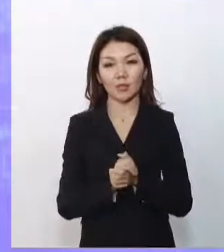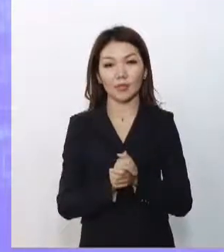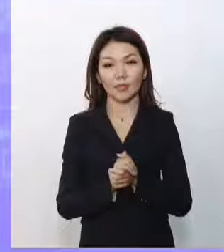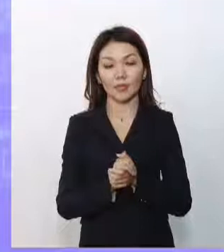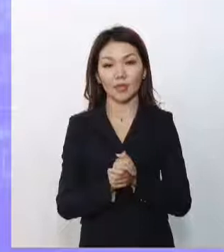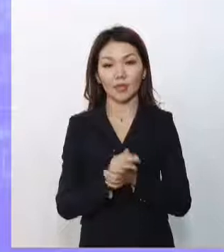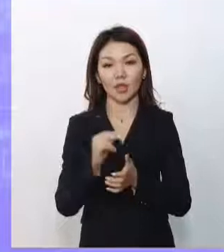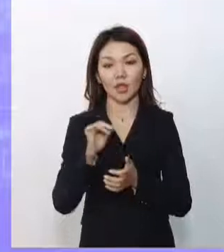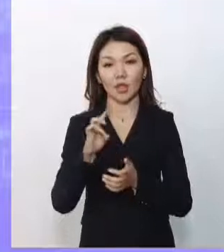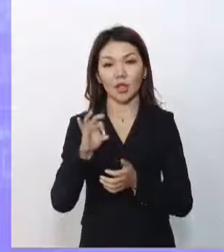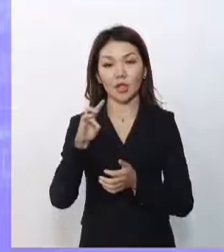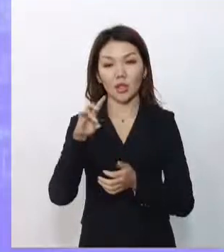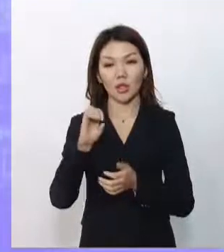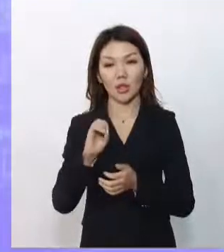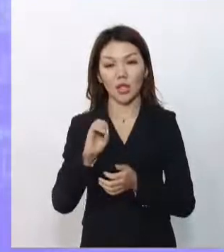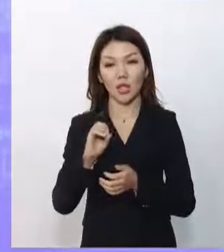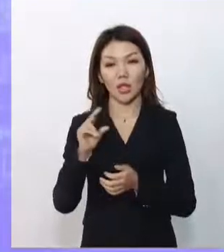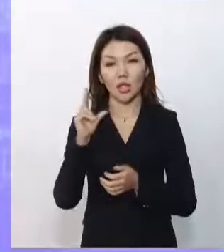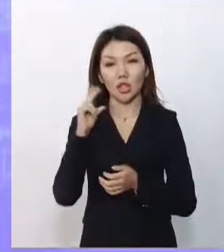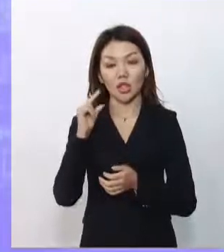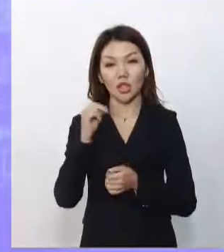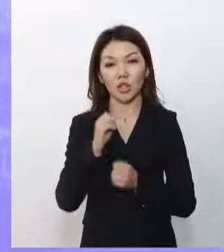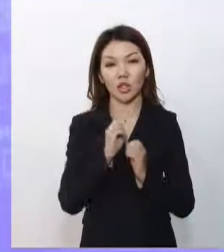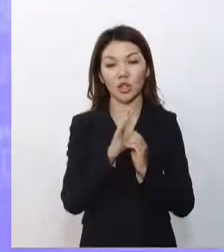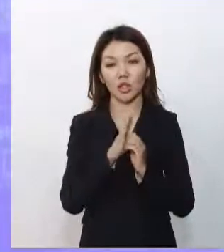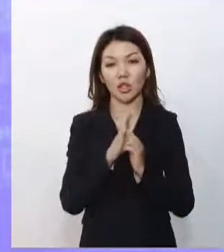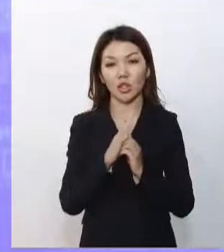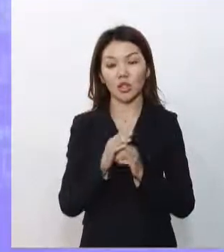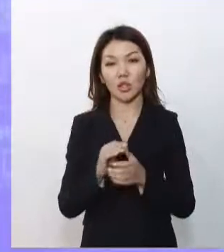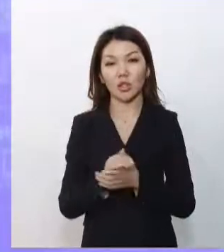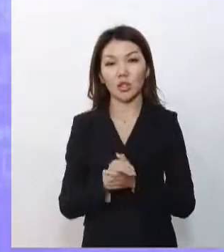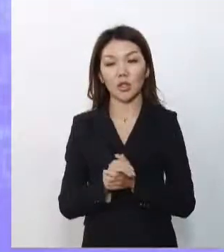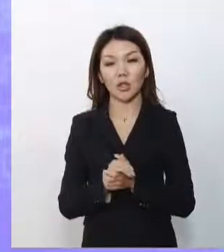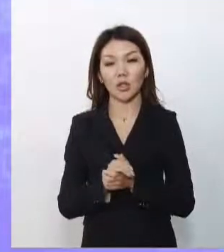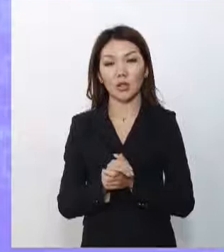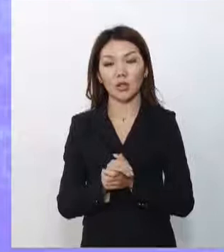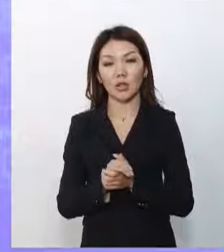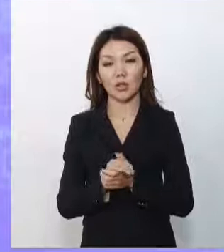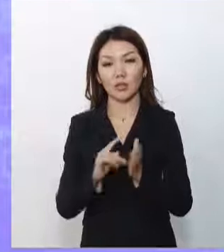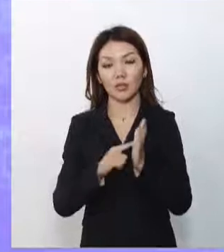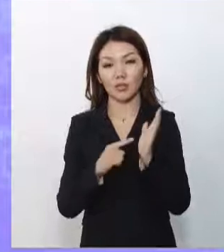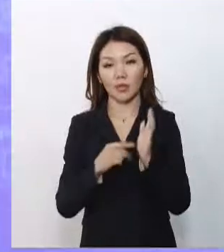66. Частные чисел 14 и 2 увеличить на 15.